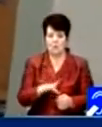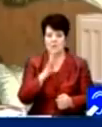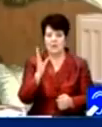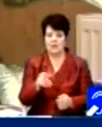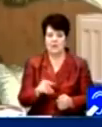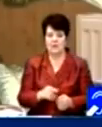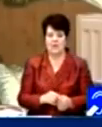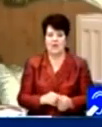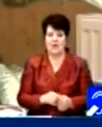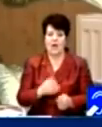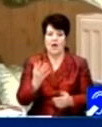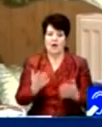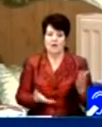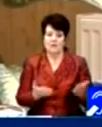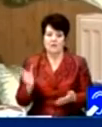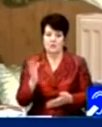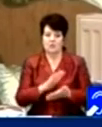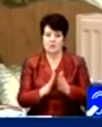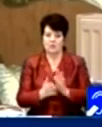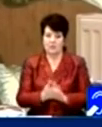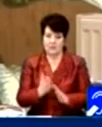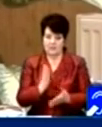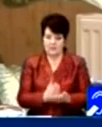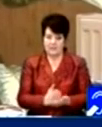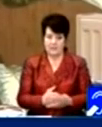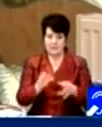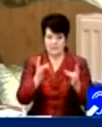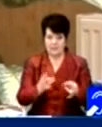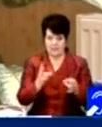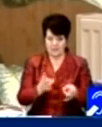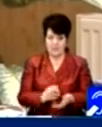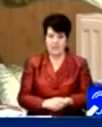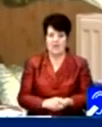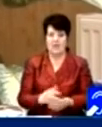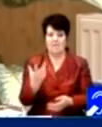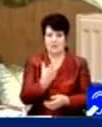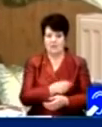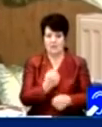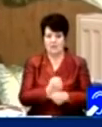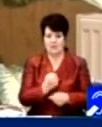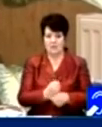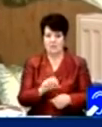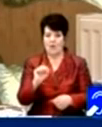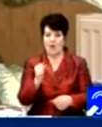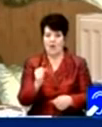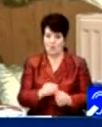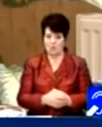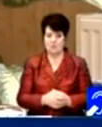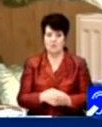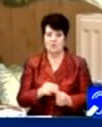clasele 1-a. Dar deoarece situația epidemiologică este critică, vaccinarea am făcut-o acum în luna august și